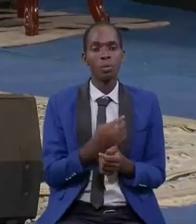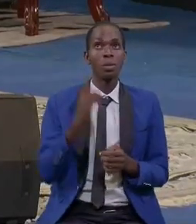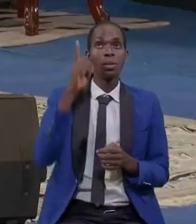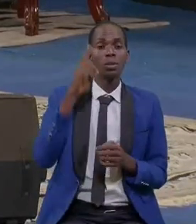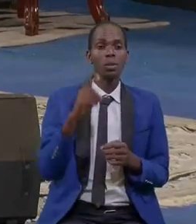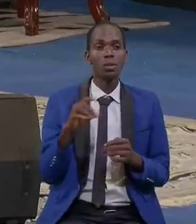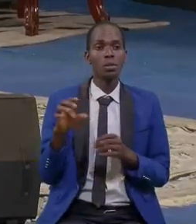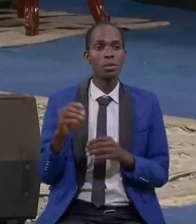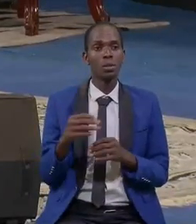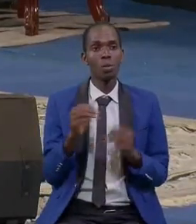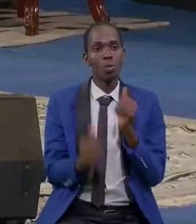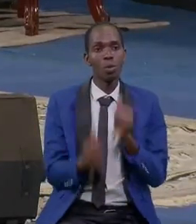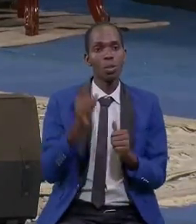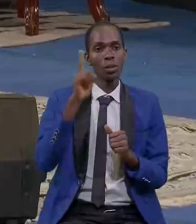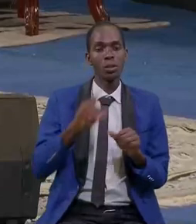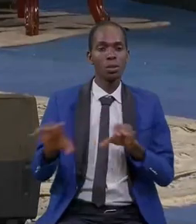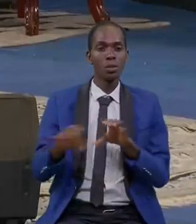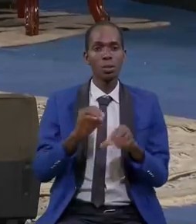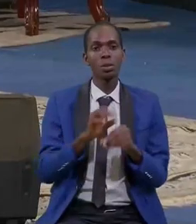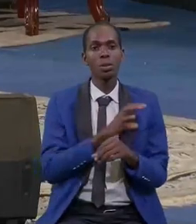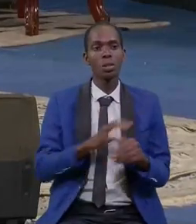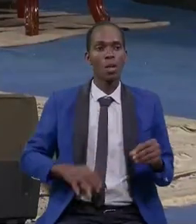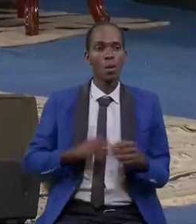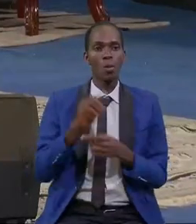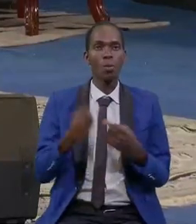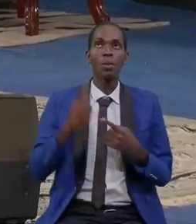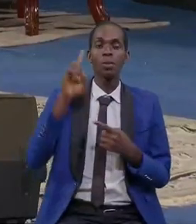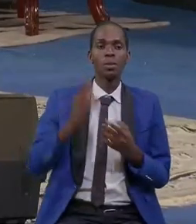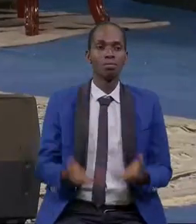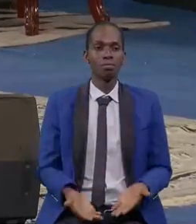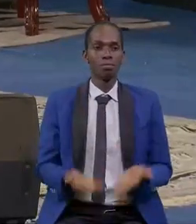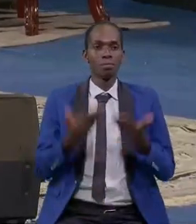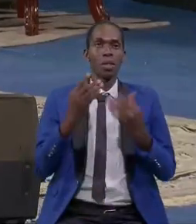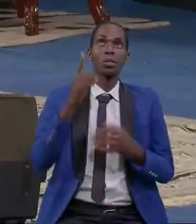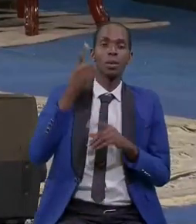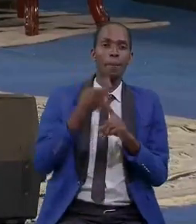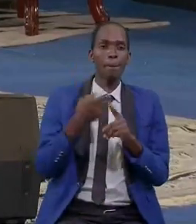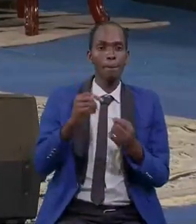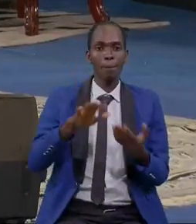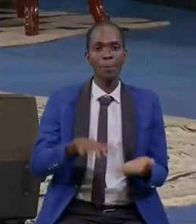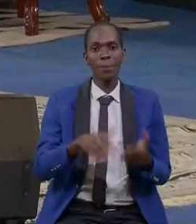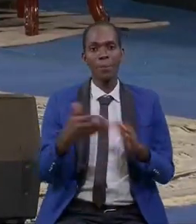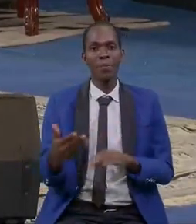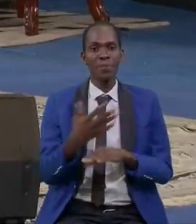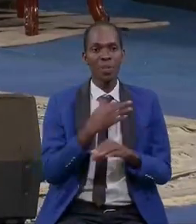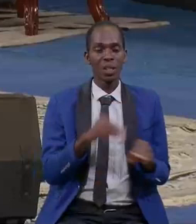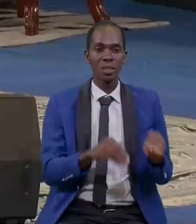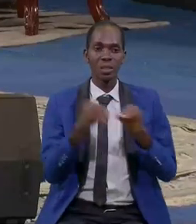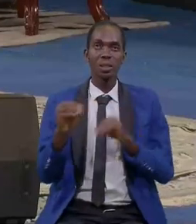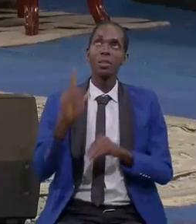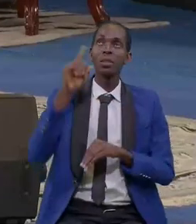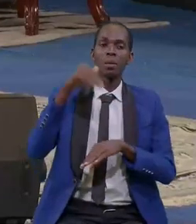en le ressuscitant des morts. Et en le faisant asseoir à sa